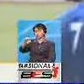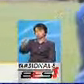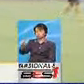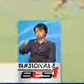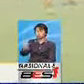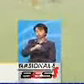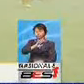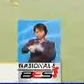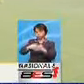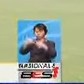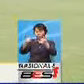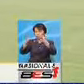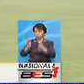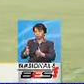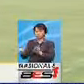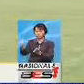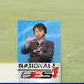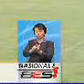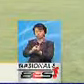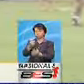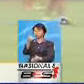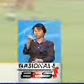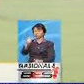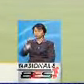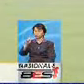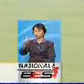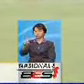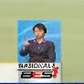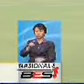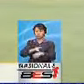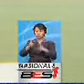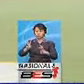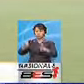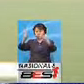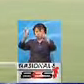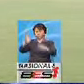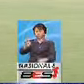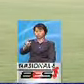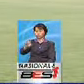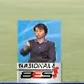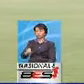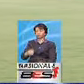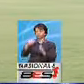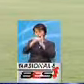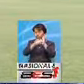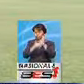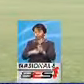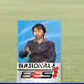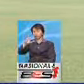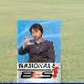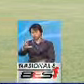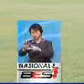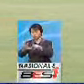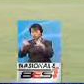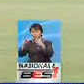Pro pemain-pemain ini akan melaporkan diri pada 11 Januari depan di Wisma F daripada senarai tersebut lima daripadanya